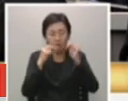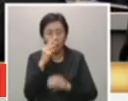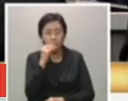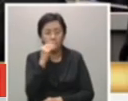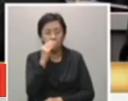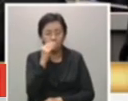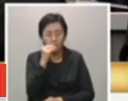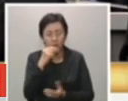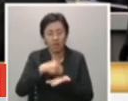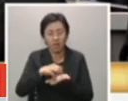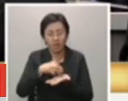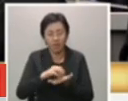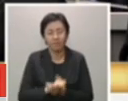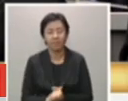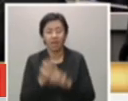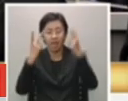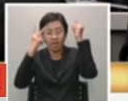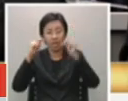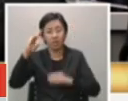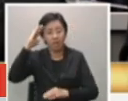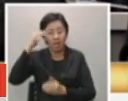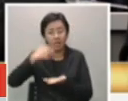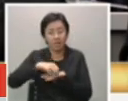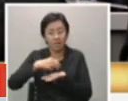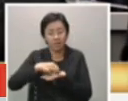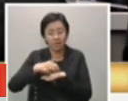งานหนึ่งท่านนายกรัฐมนตรีพลเอกประยุทธ์จันทร์โอชาท่านบอกว่า